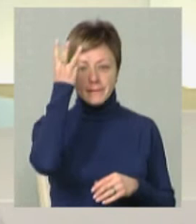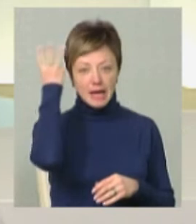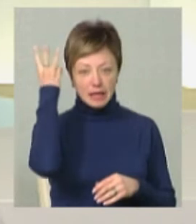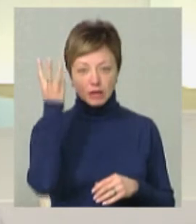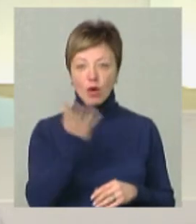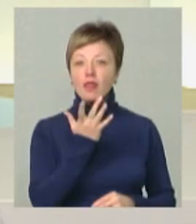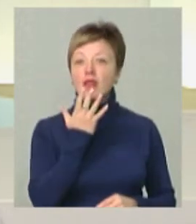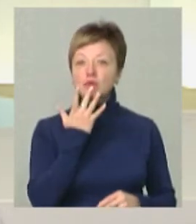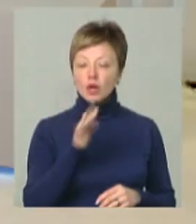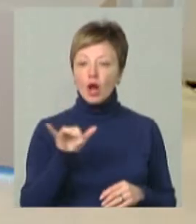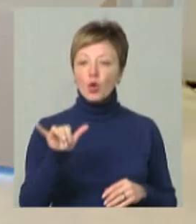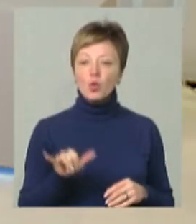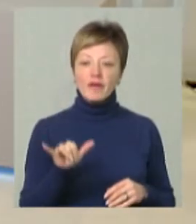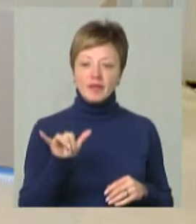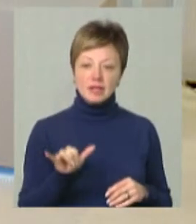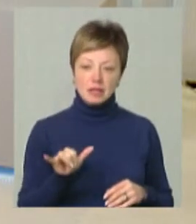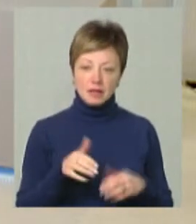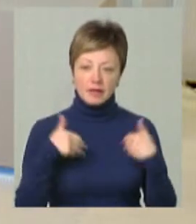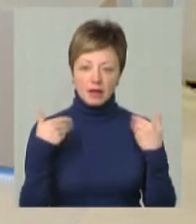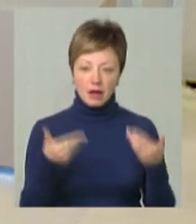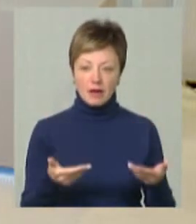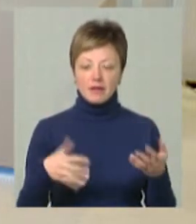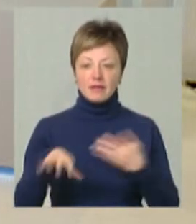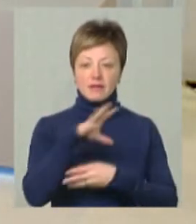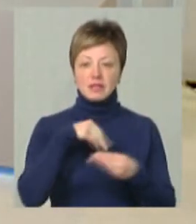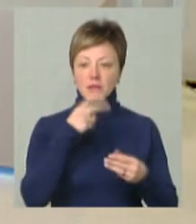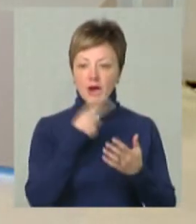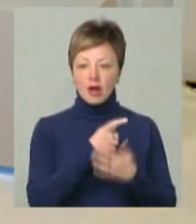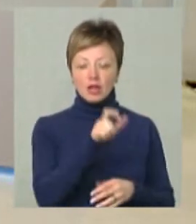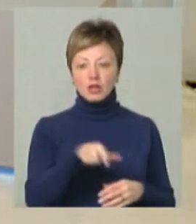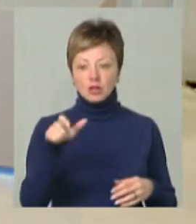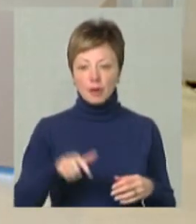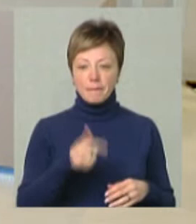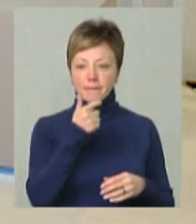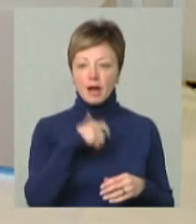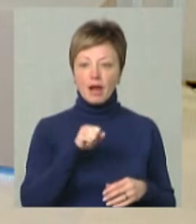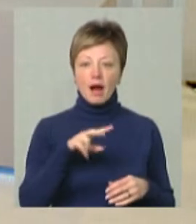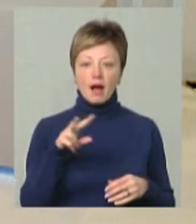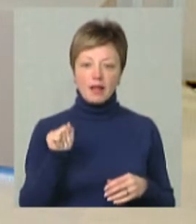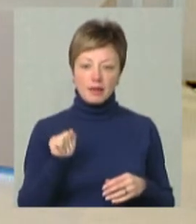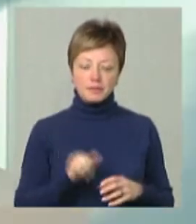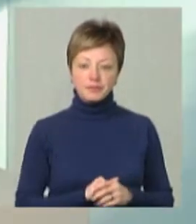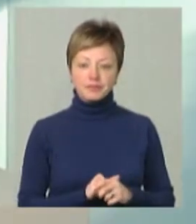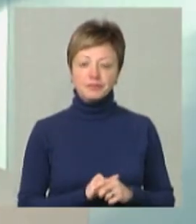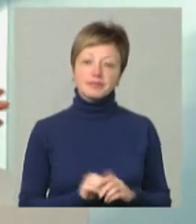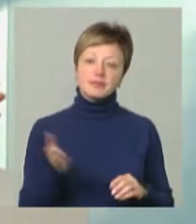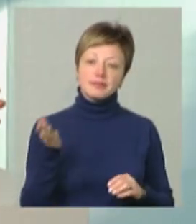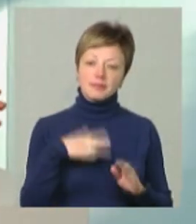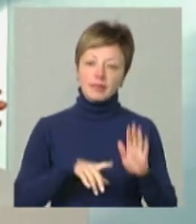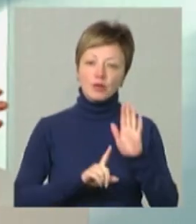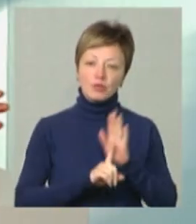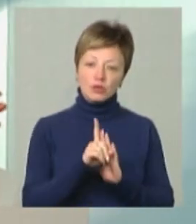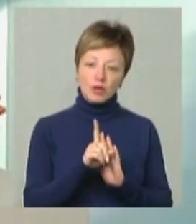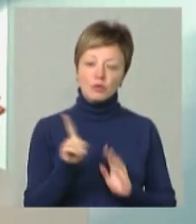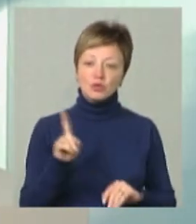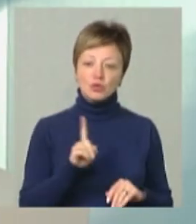національного університету. Вітаю вас. Вітання всім глядачам, вітання пані Алло. Почнемо з